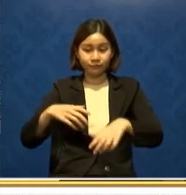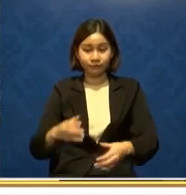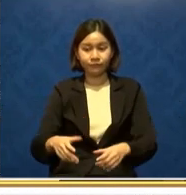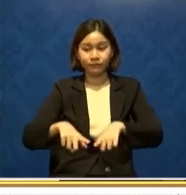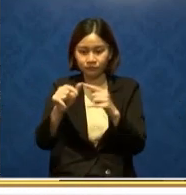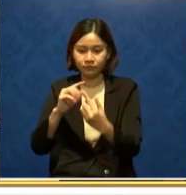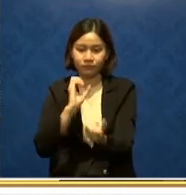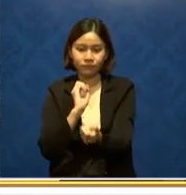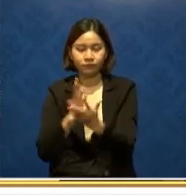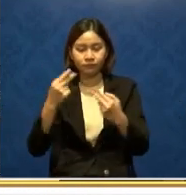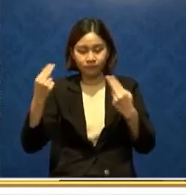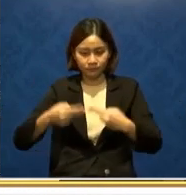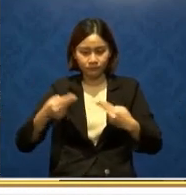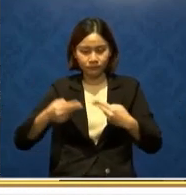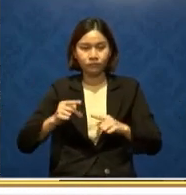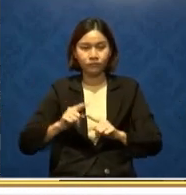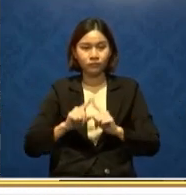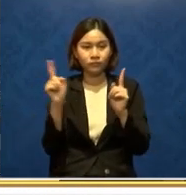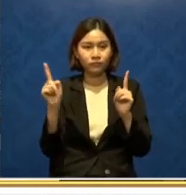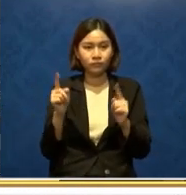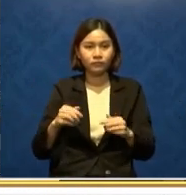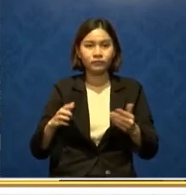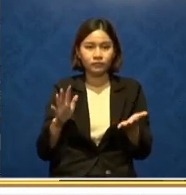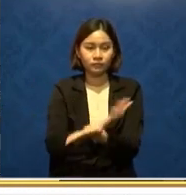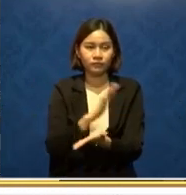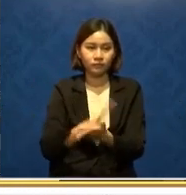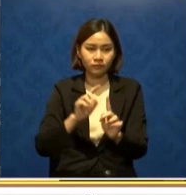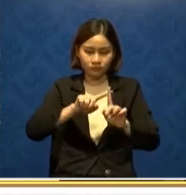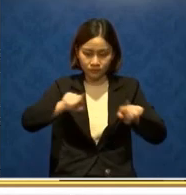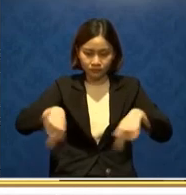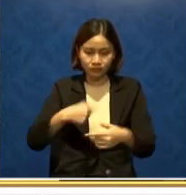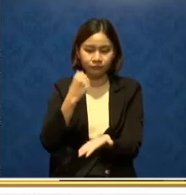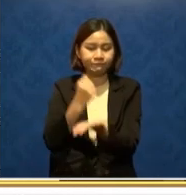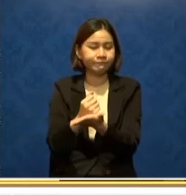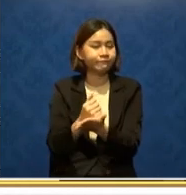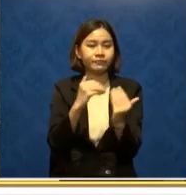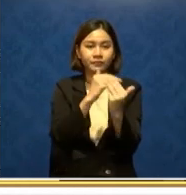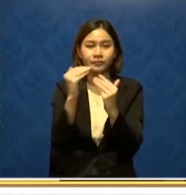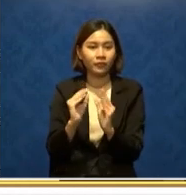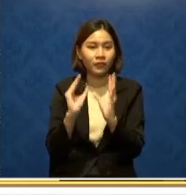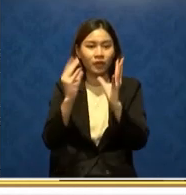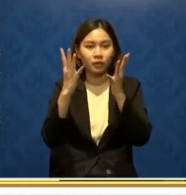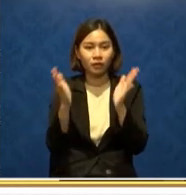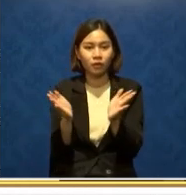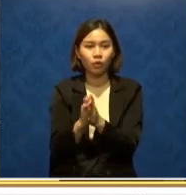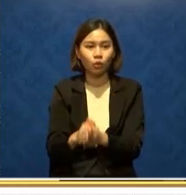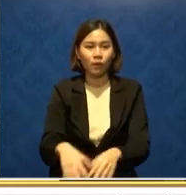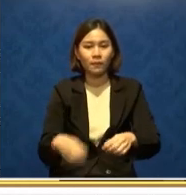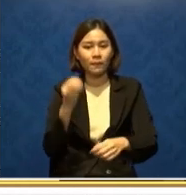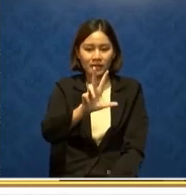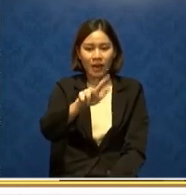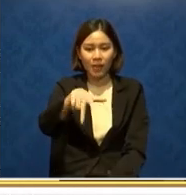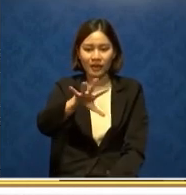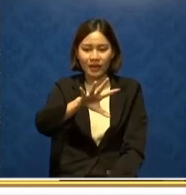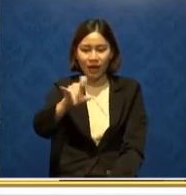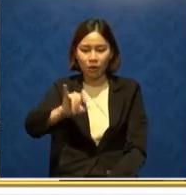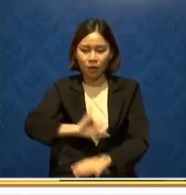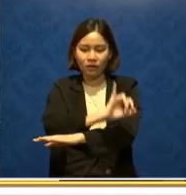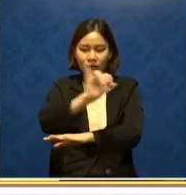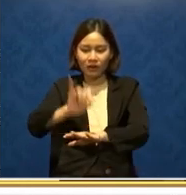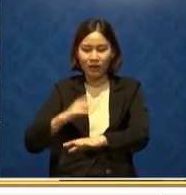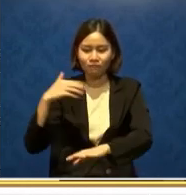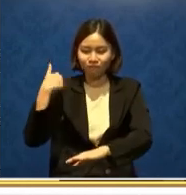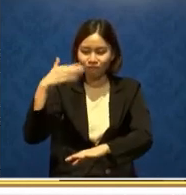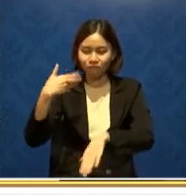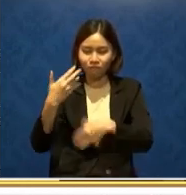ำกินให้โดยไม่ได้มีการออกเอกสารสิทธิ์ให้นะคะรวมทั้งหมด5หมู่บ้านจนถึงปัจจุบัน